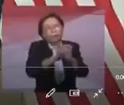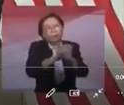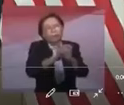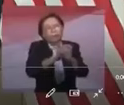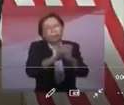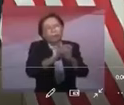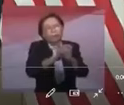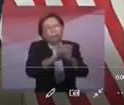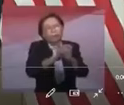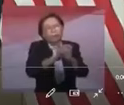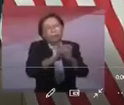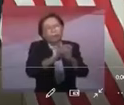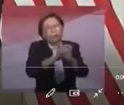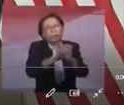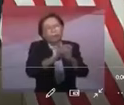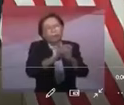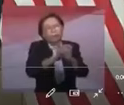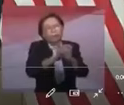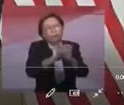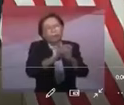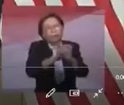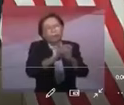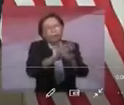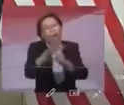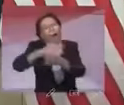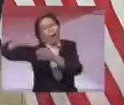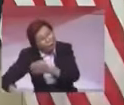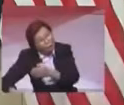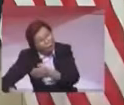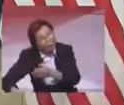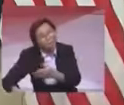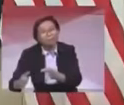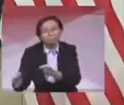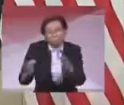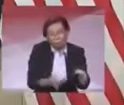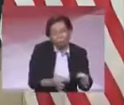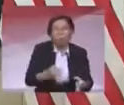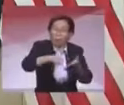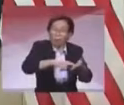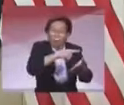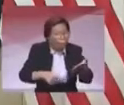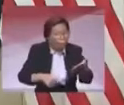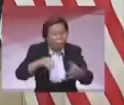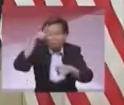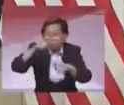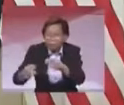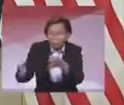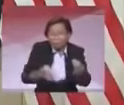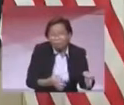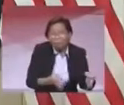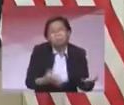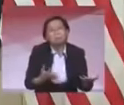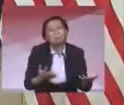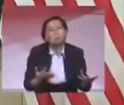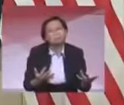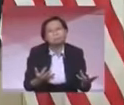we can postpone of two elections until COVID-19 ends. Jika pilihan raya tidak dapat ditangguhkan atas apa